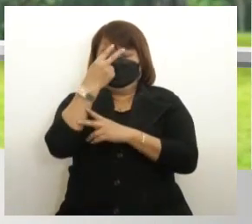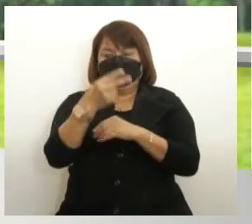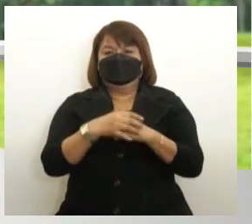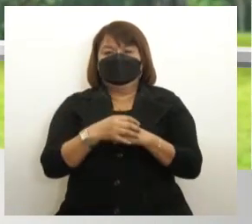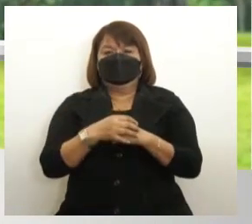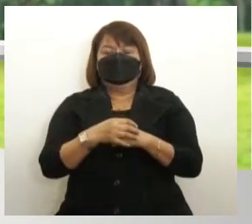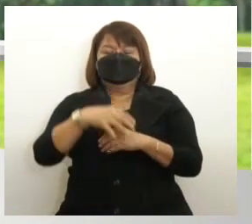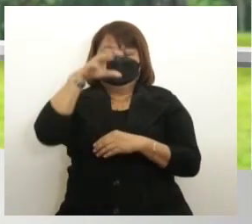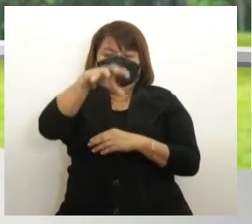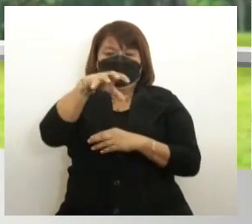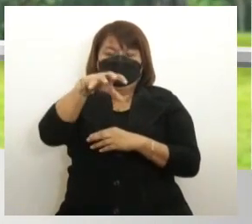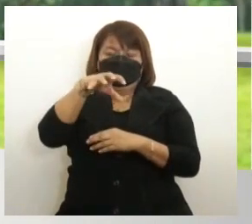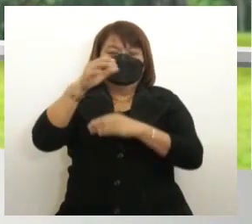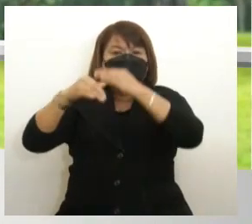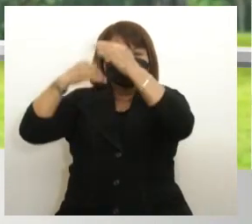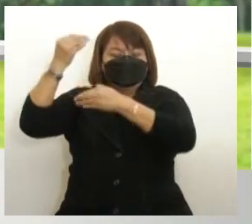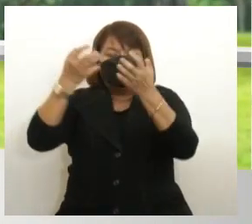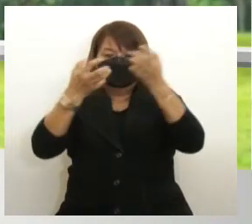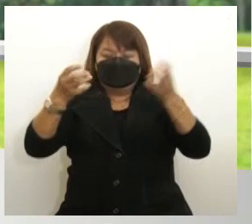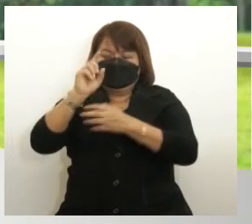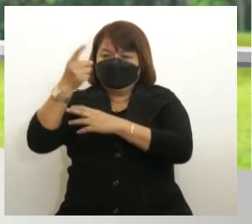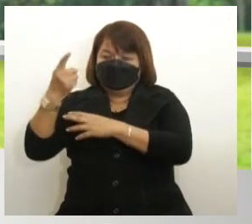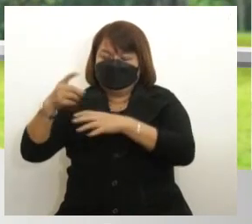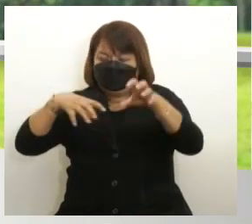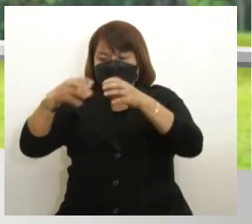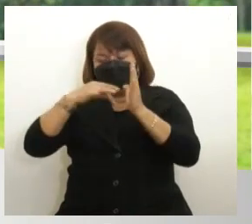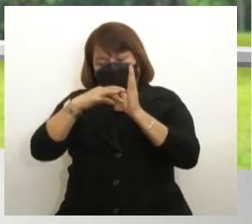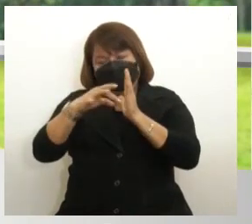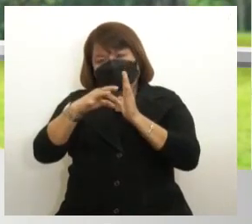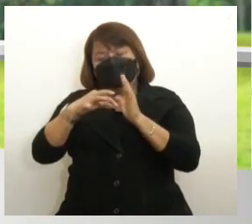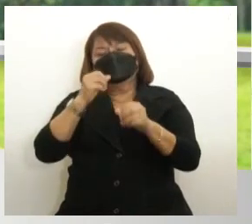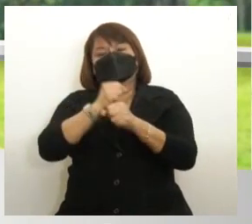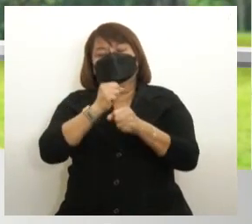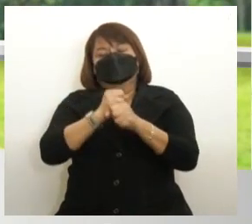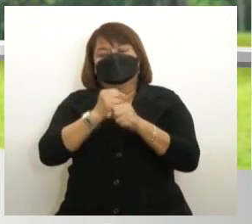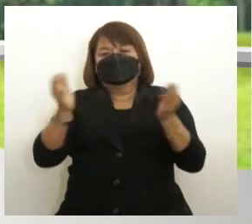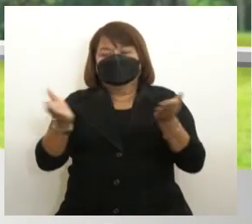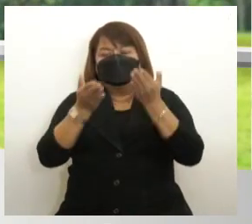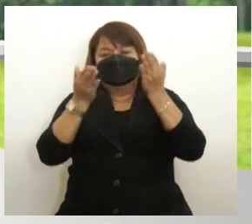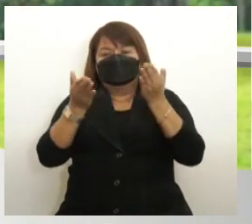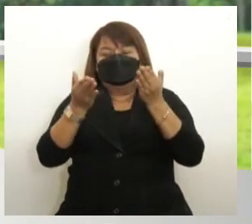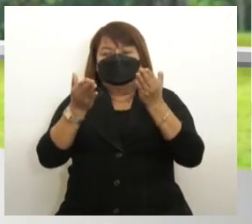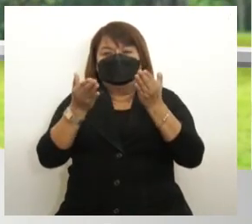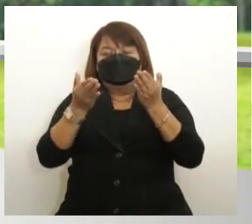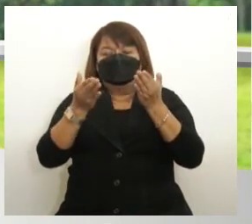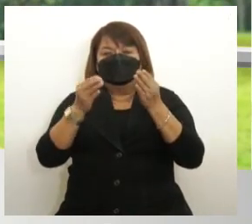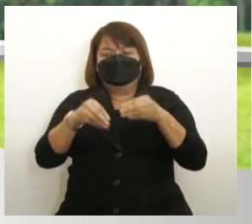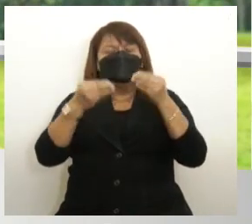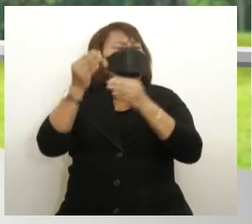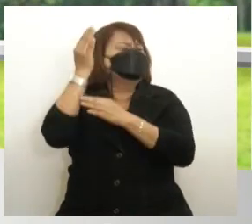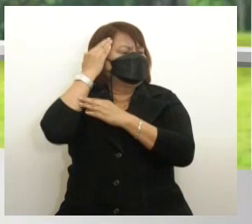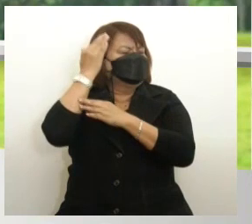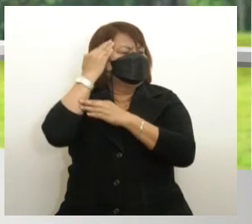ะกับสำนักพัฒนานวัตกรรมการจัดการศึกษาค่ะที่ได้ดำเนินการส่งเสริมแล้วก็สร้างการตระหนักรับ